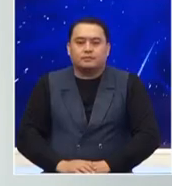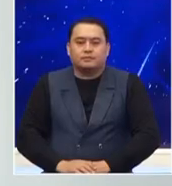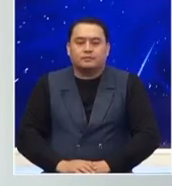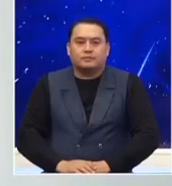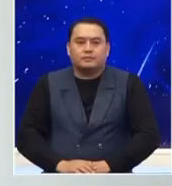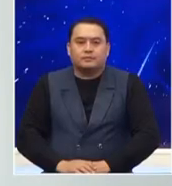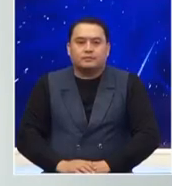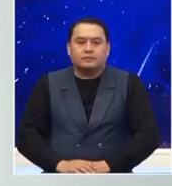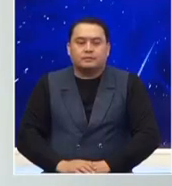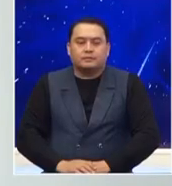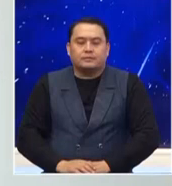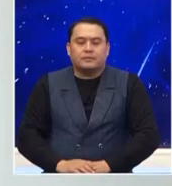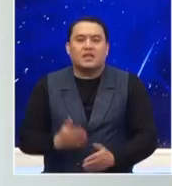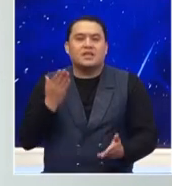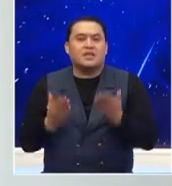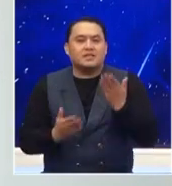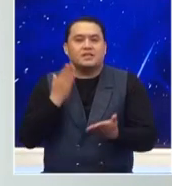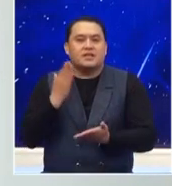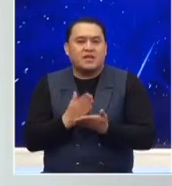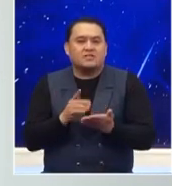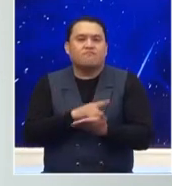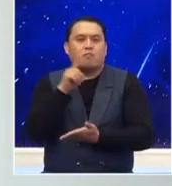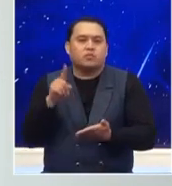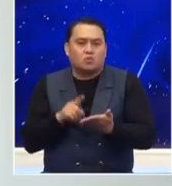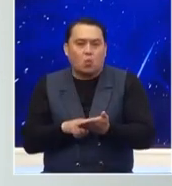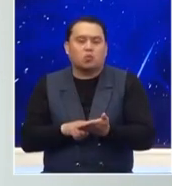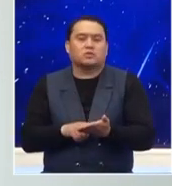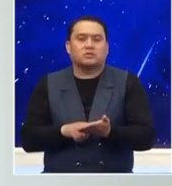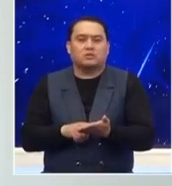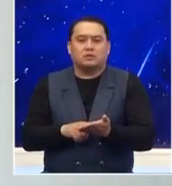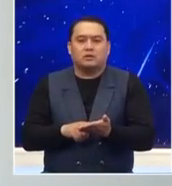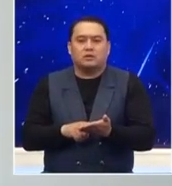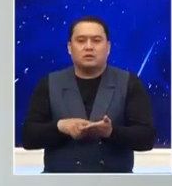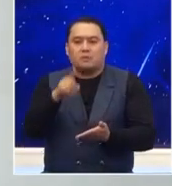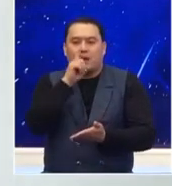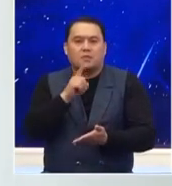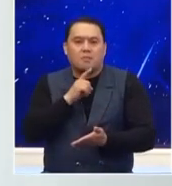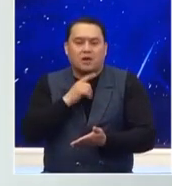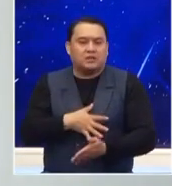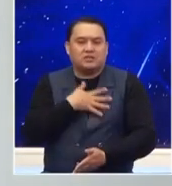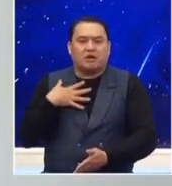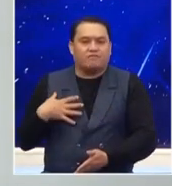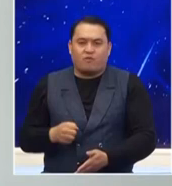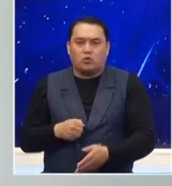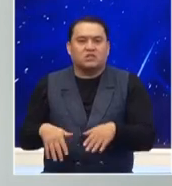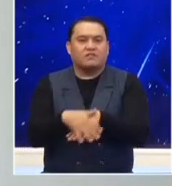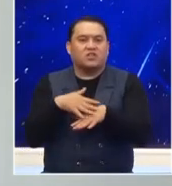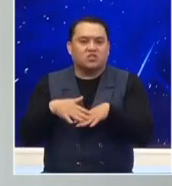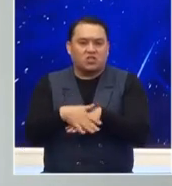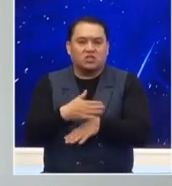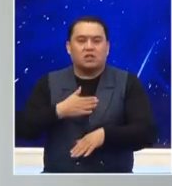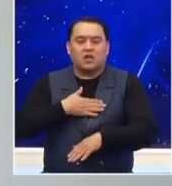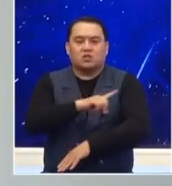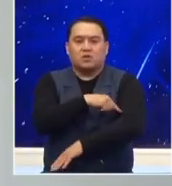Если есть определенные вопросы, ну, справочного характера, либо определенное недовольство пациентов в отношении